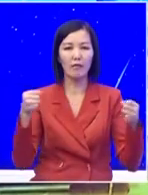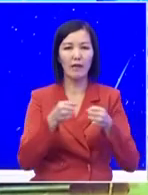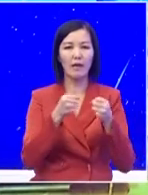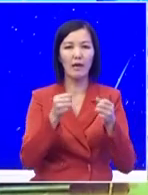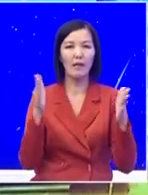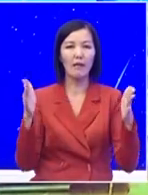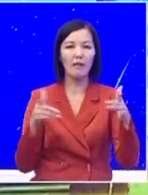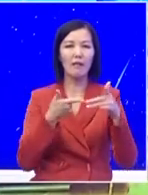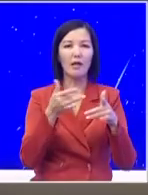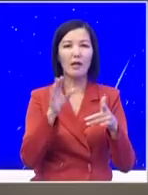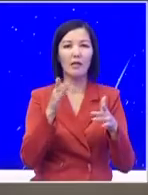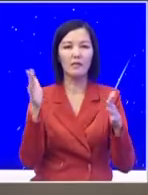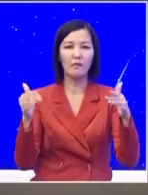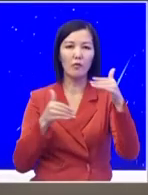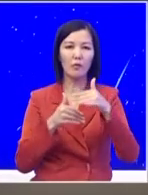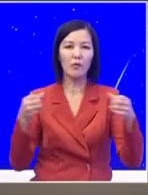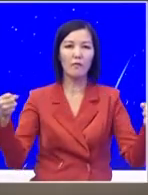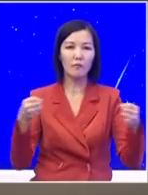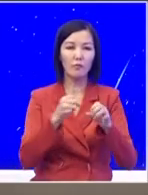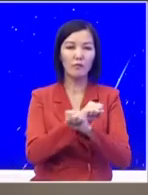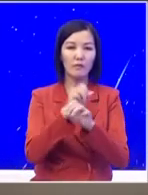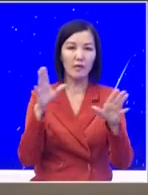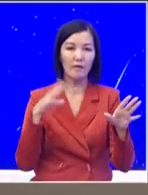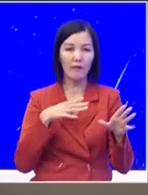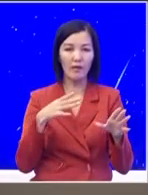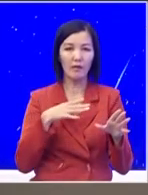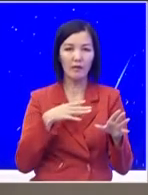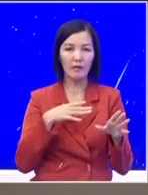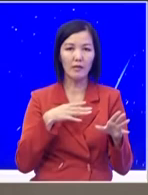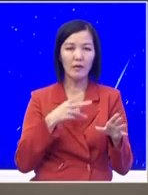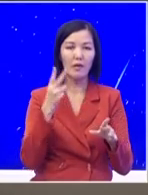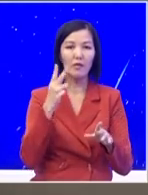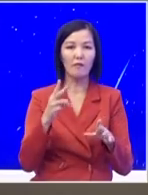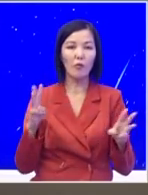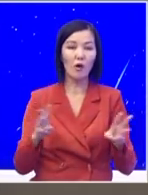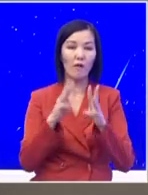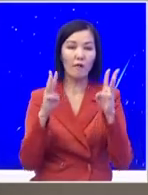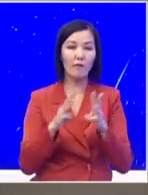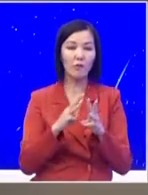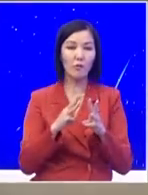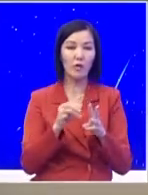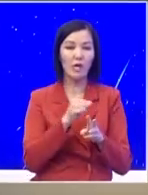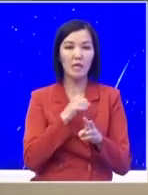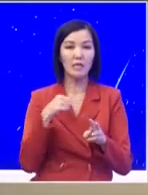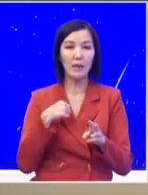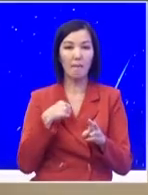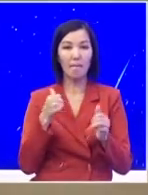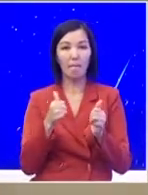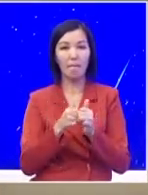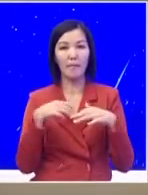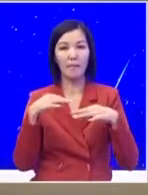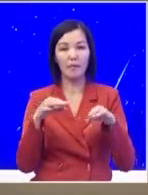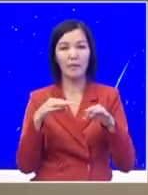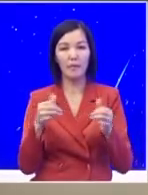газовую емкость, в результате чего-то взорвалась. Это привело к воспламенению двух авто – самой «Toyota»